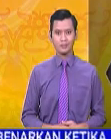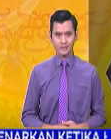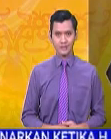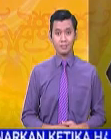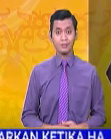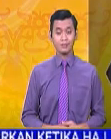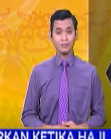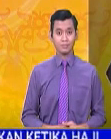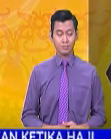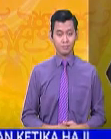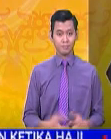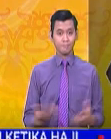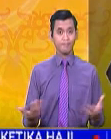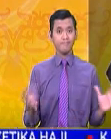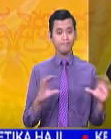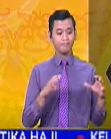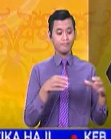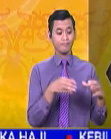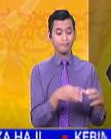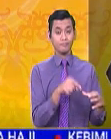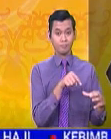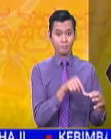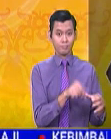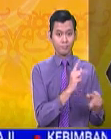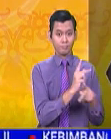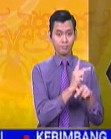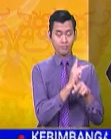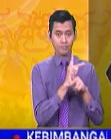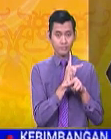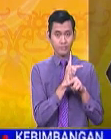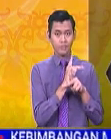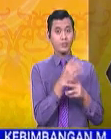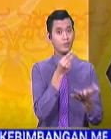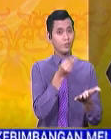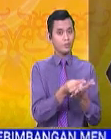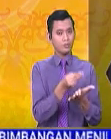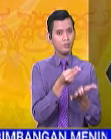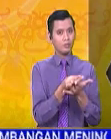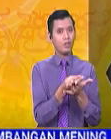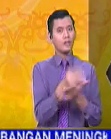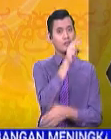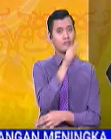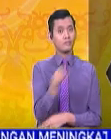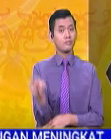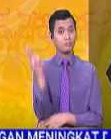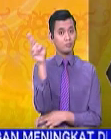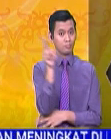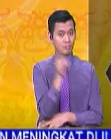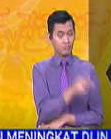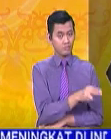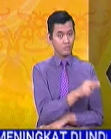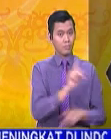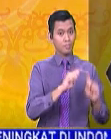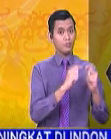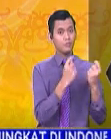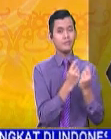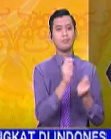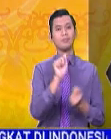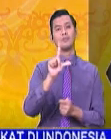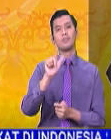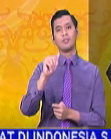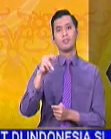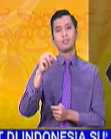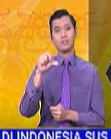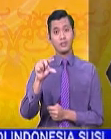tumpaskan satu sedikit pemberian pinjaman uang tanpa lecet atau ah long yang dikenali sebagai geng ahli dalam opol tua